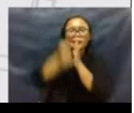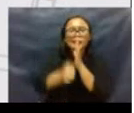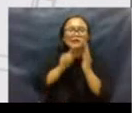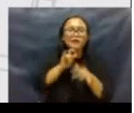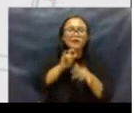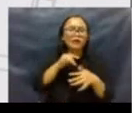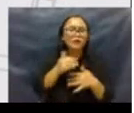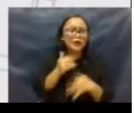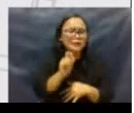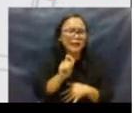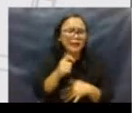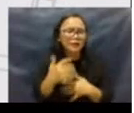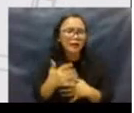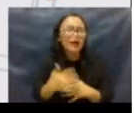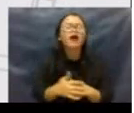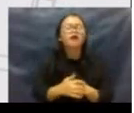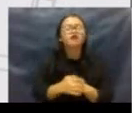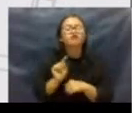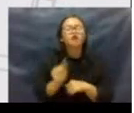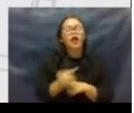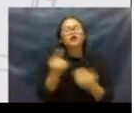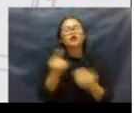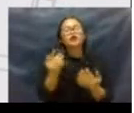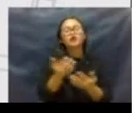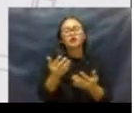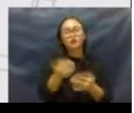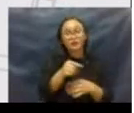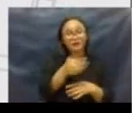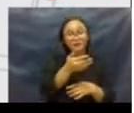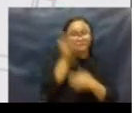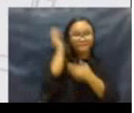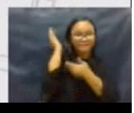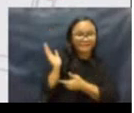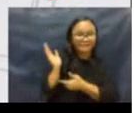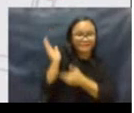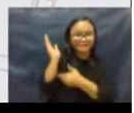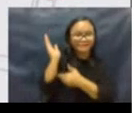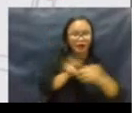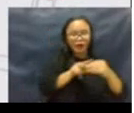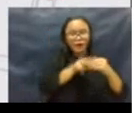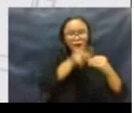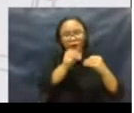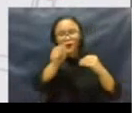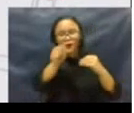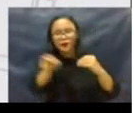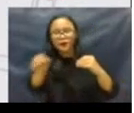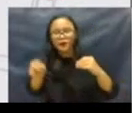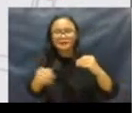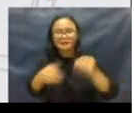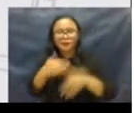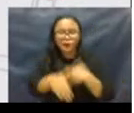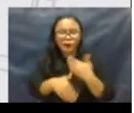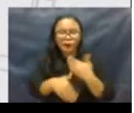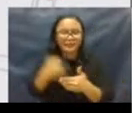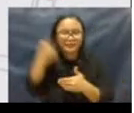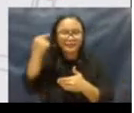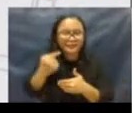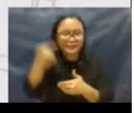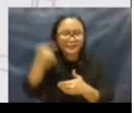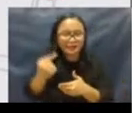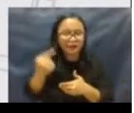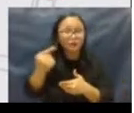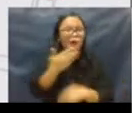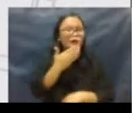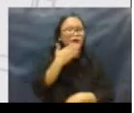mempraktekkan rumusan tingkah laku ini. Ini adalah rumusan yang sangat lazim di kita praktekkan. Ilmu